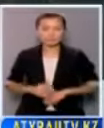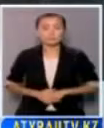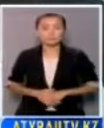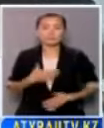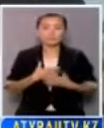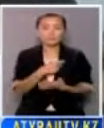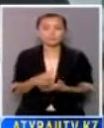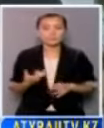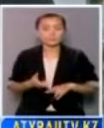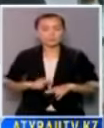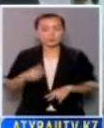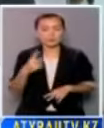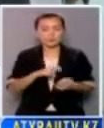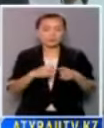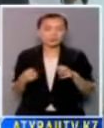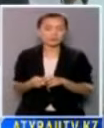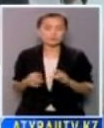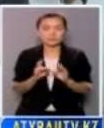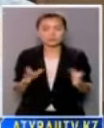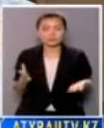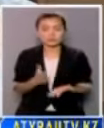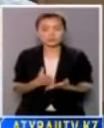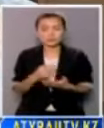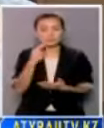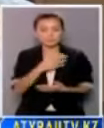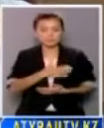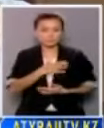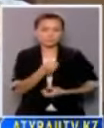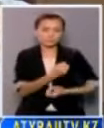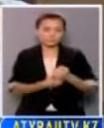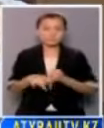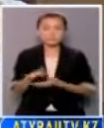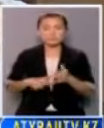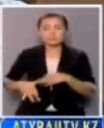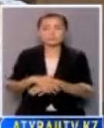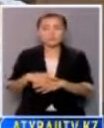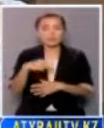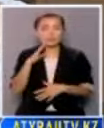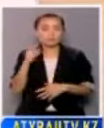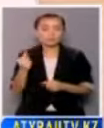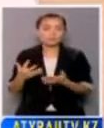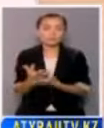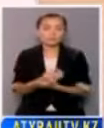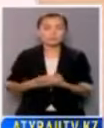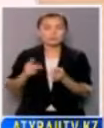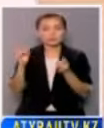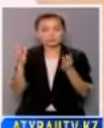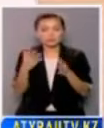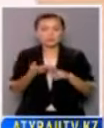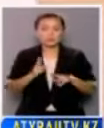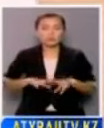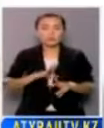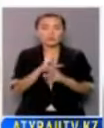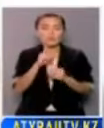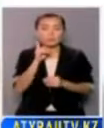Қоғам белсендісі осылайша екі проблеманы алға тартты. Бірі сапасыз кадр, енді бірі халықтың салғынан жиналған ақшаны ысырап ету. Бұл